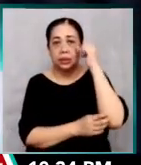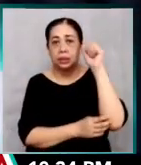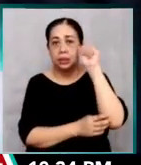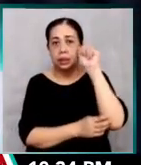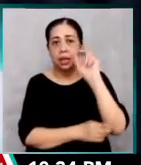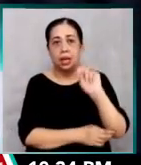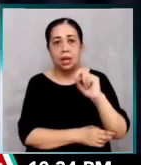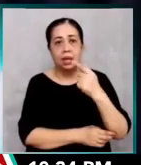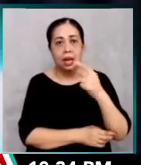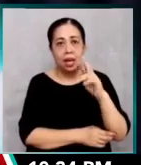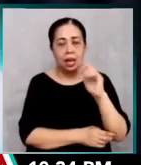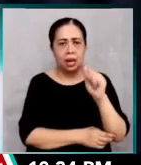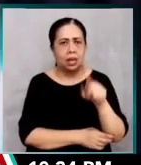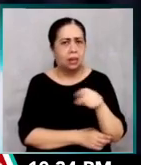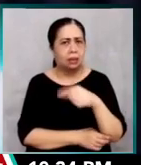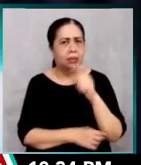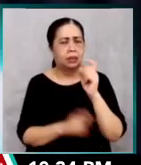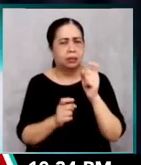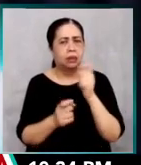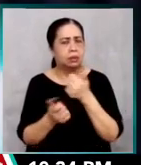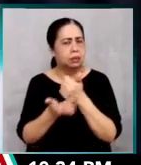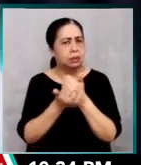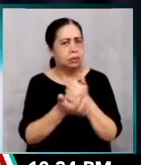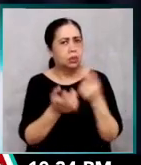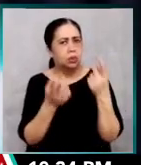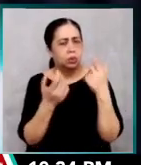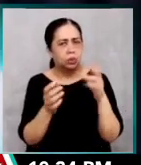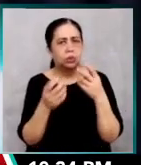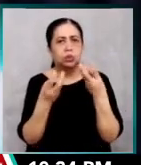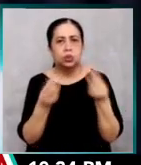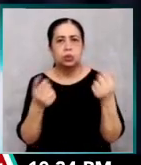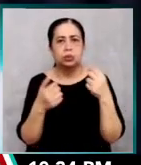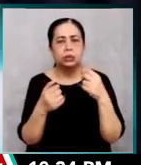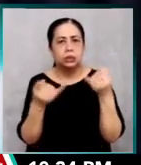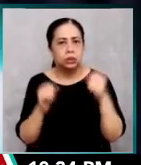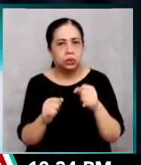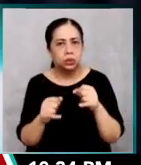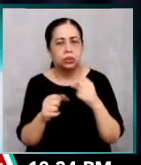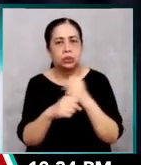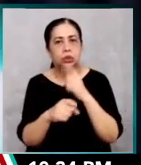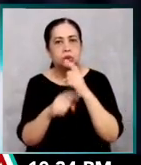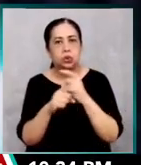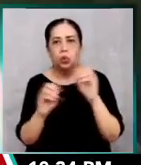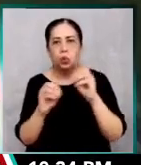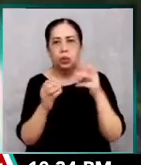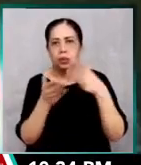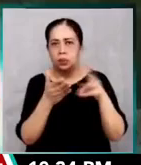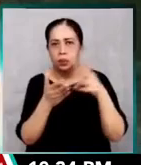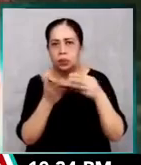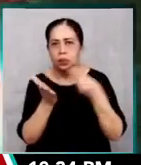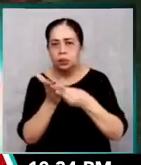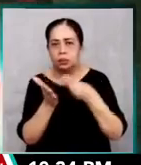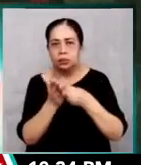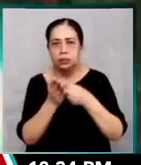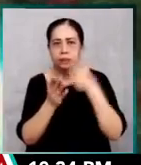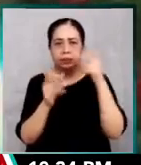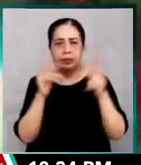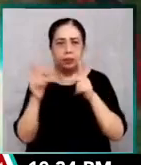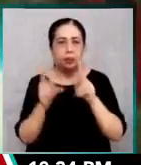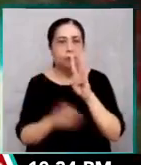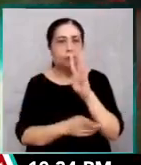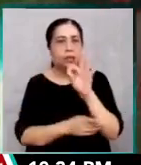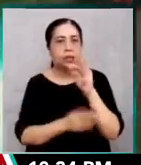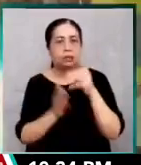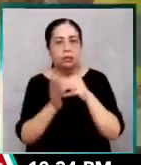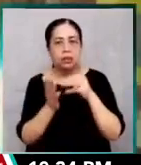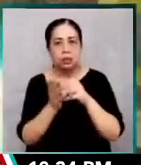Aniya, agad tinugunan ni Frasco ang issue at tiniyak na walang nasayang na public funds. 49 million pesos ang halaga